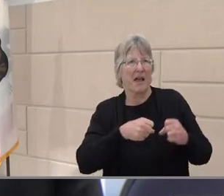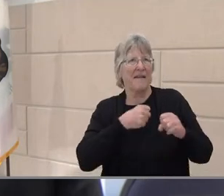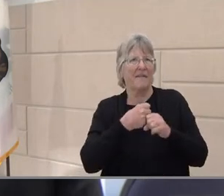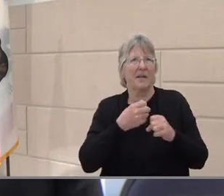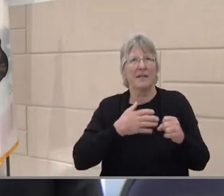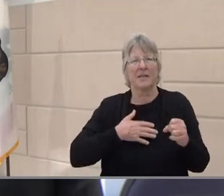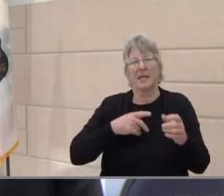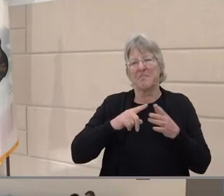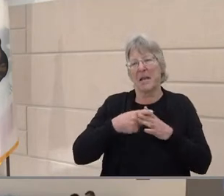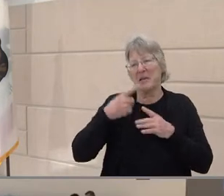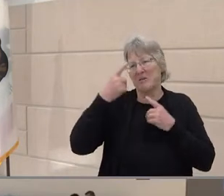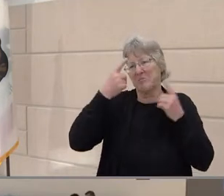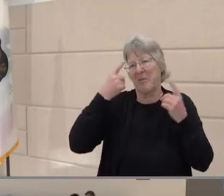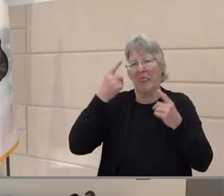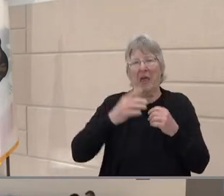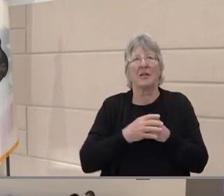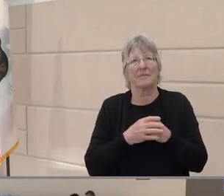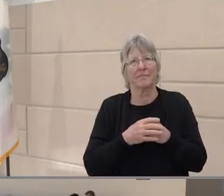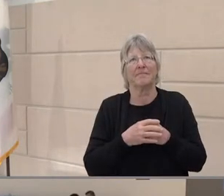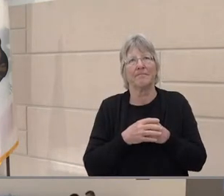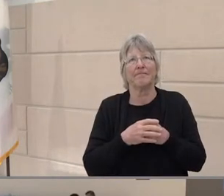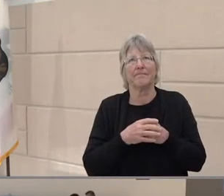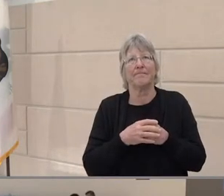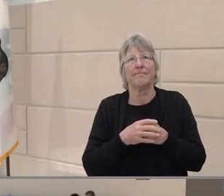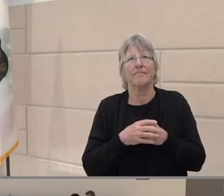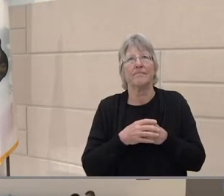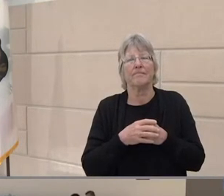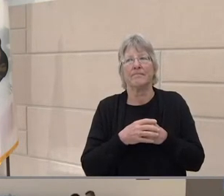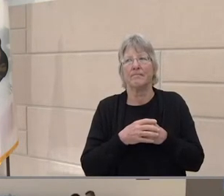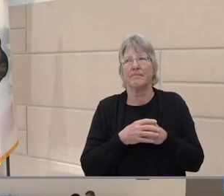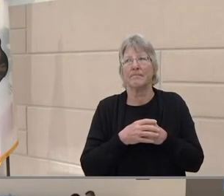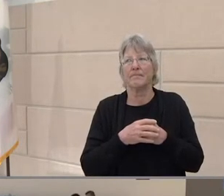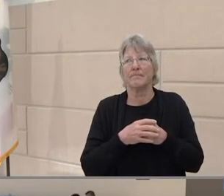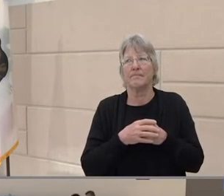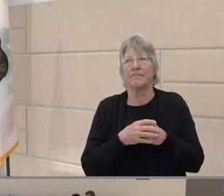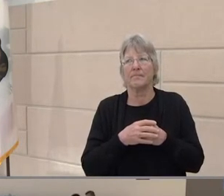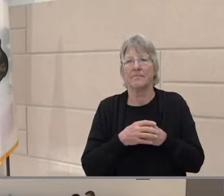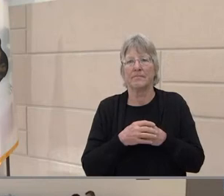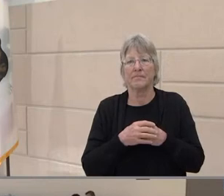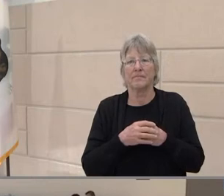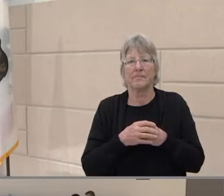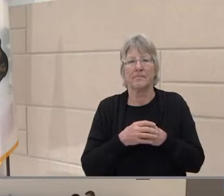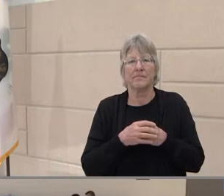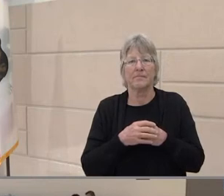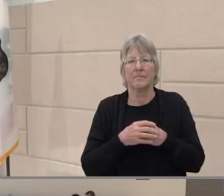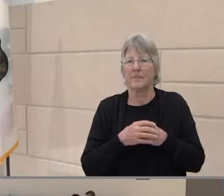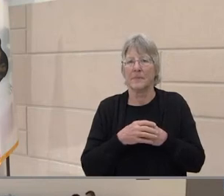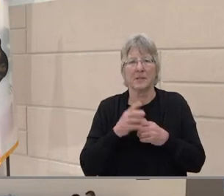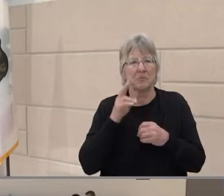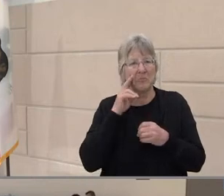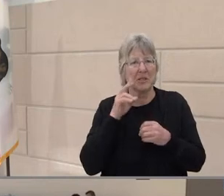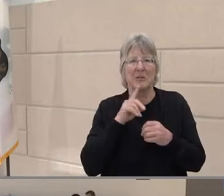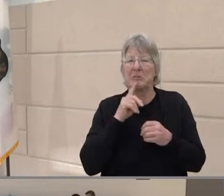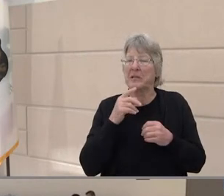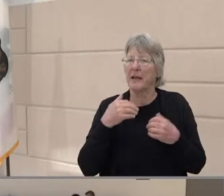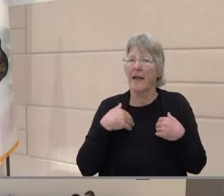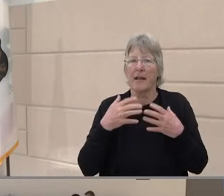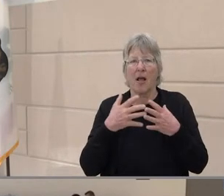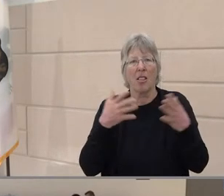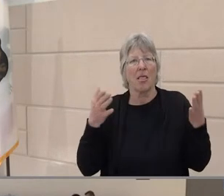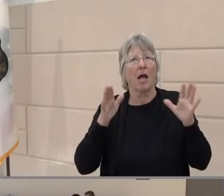រគឺថានេះហើយគឺជាការយល់ឃើញរបស់អ្នកស្រី